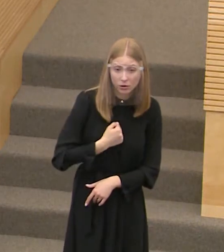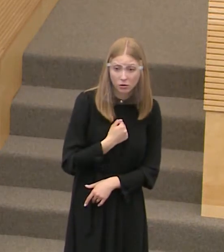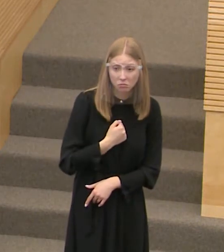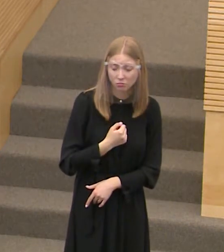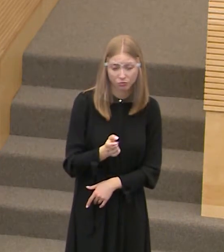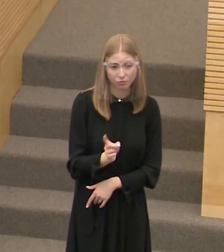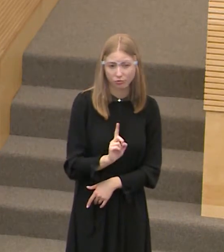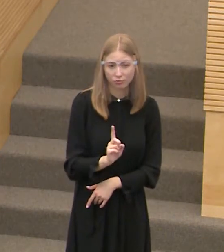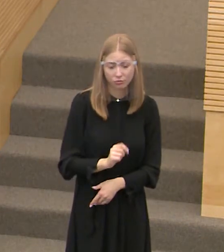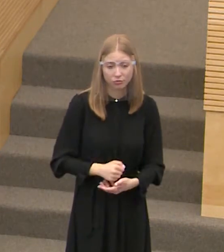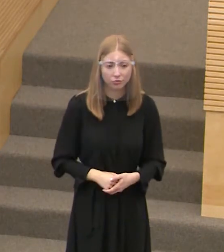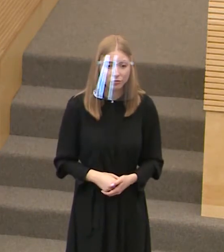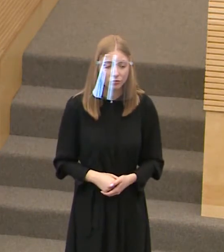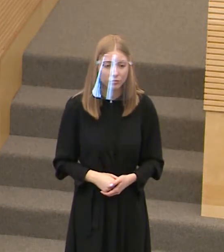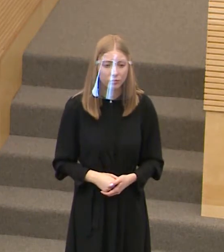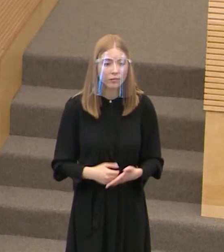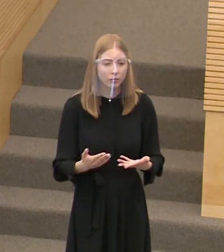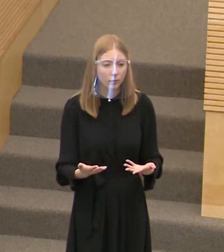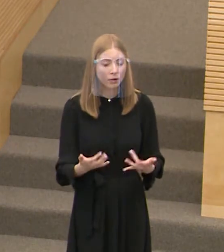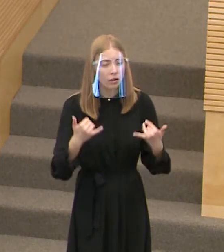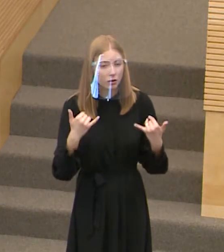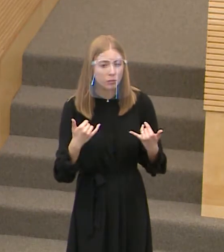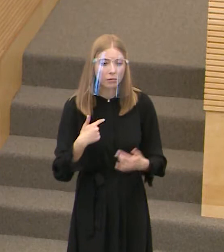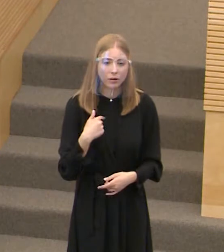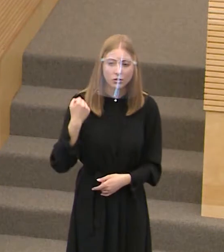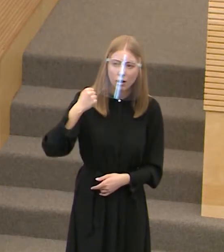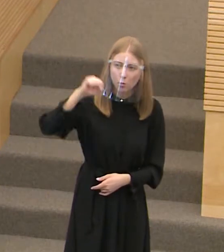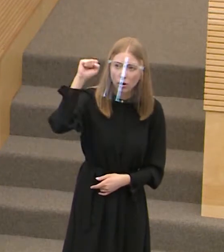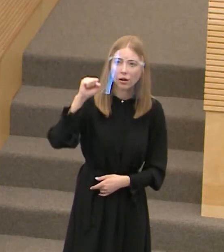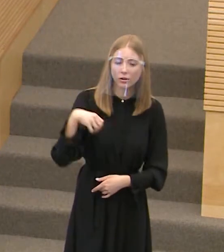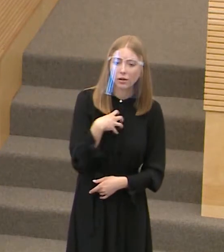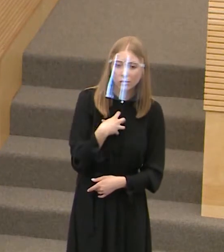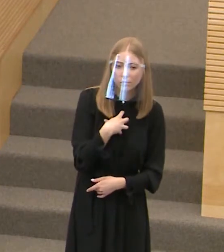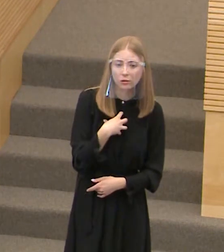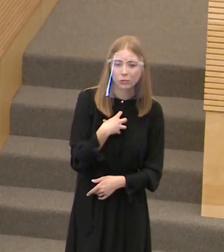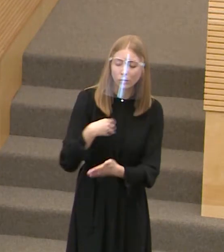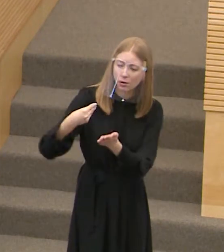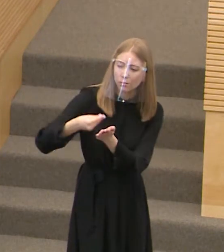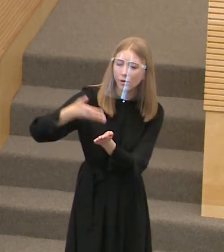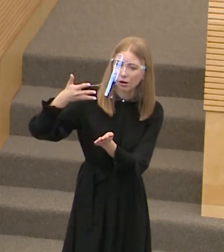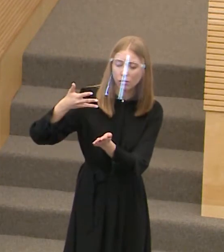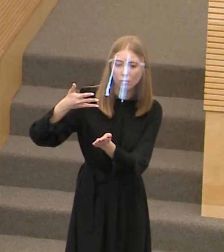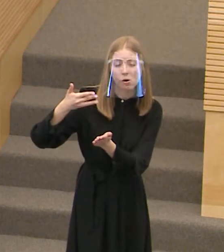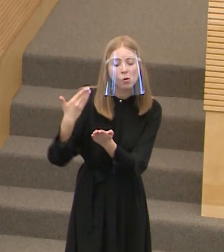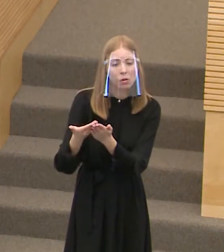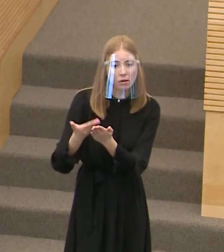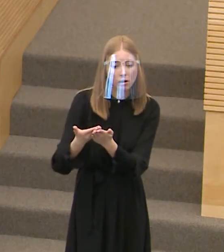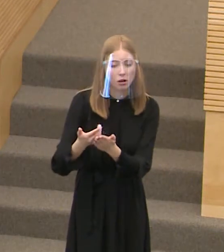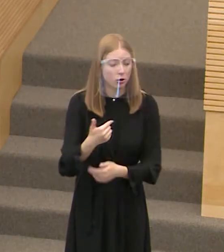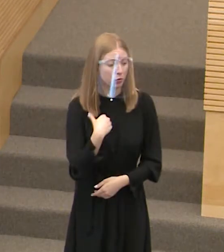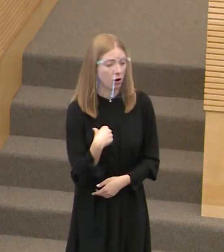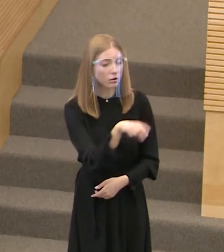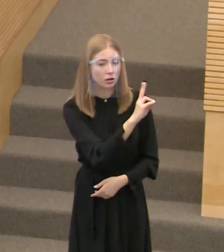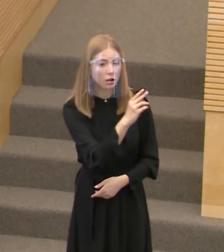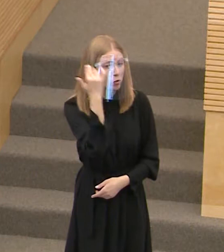Dar nesame brandi demokratijai, jeigu puolame menkinti savo piliečius, turinčius kitokią nuomonę, nei